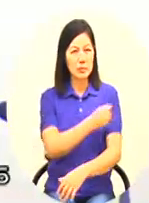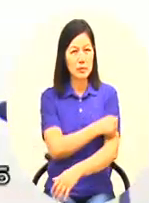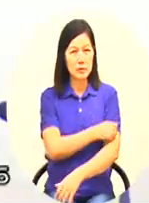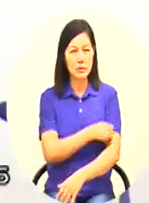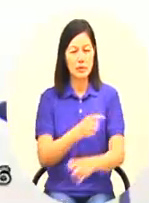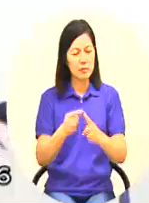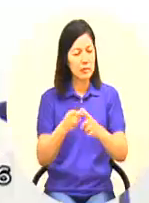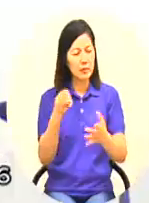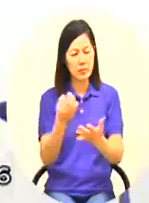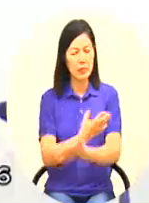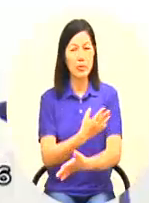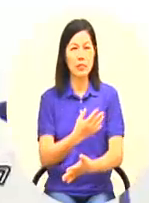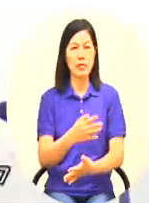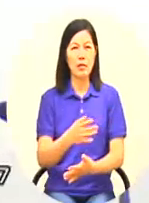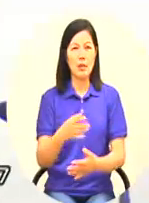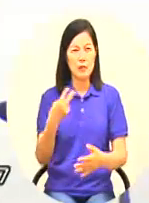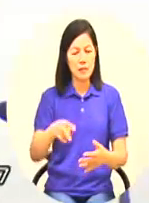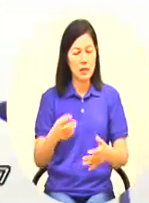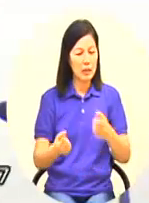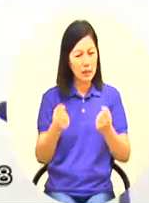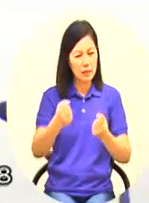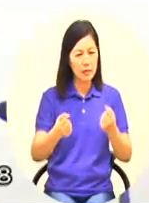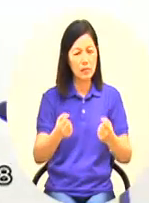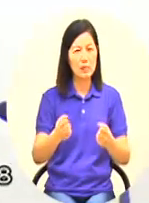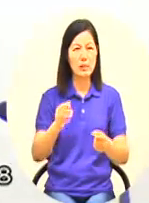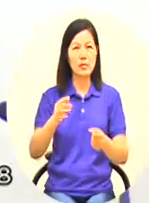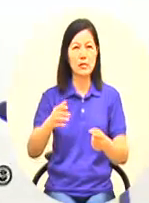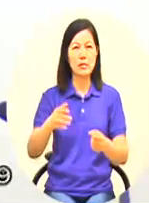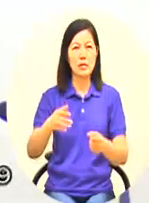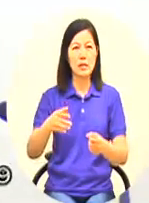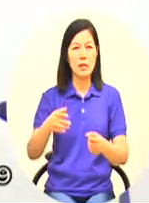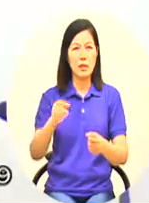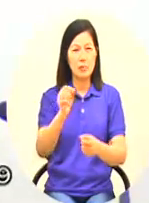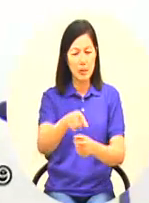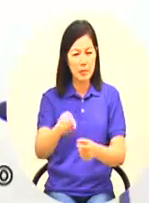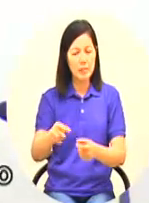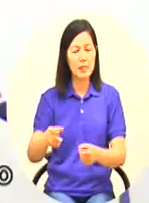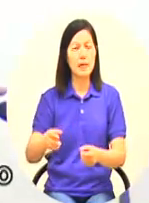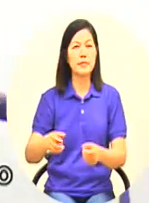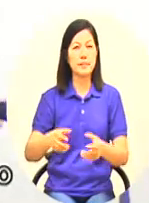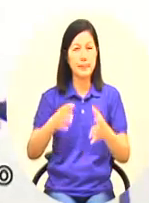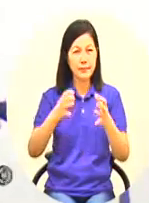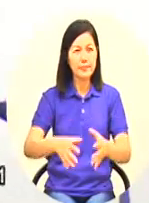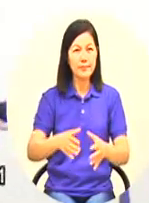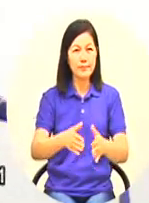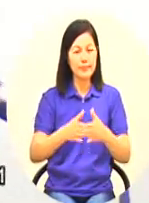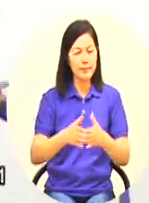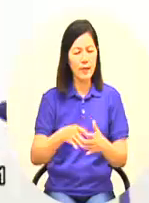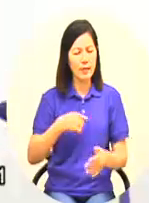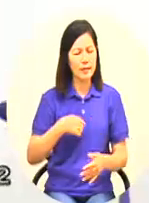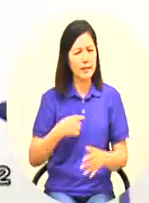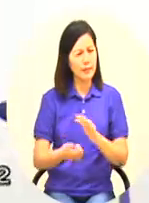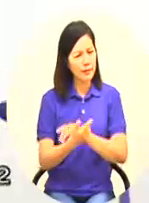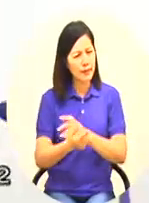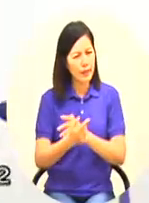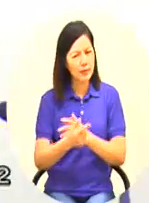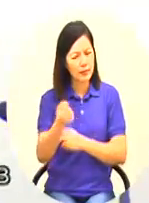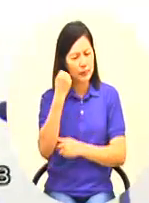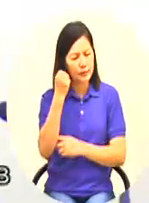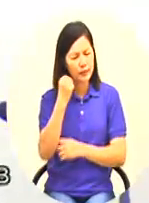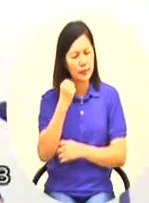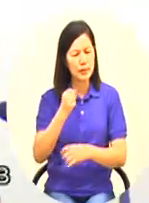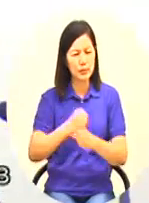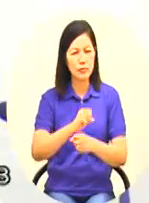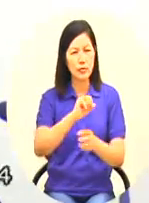不足，那机具要再补充的这样的一个反应，你有什么样的比较快速积极的做法，请你答